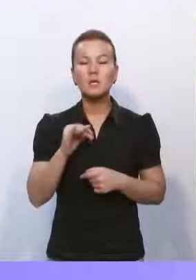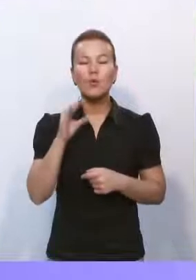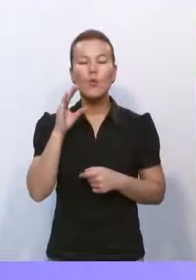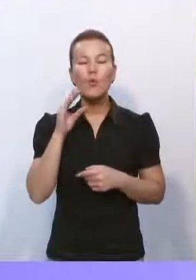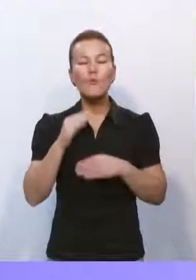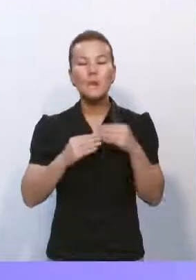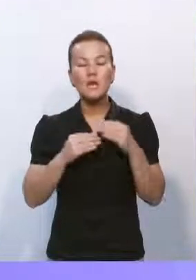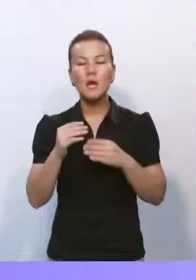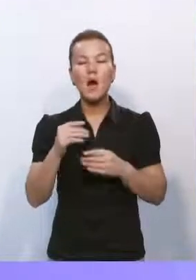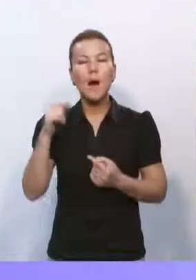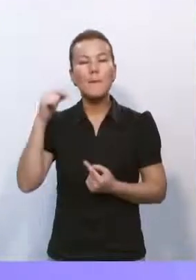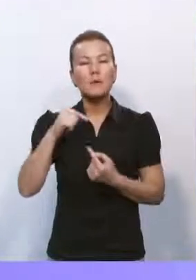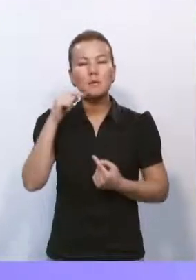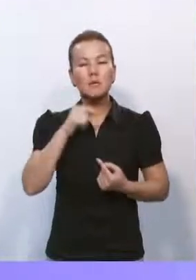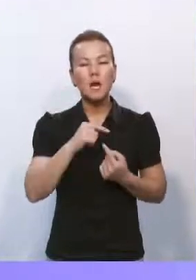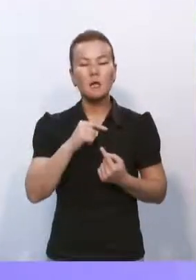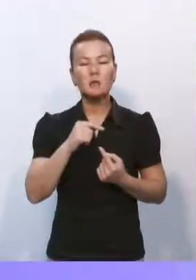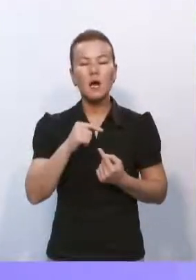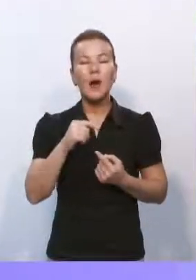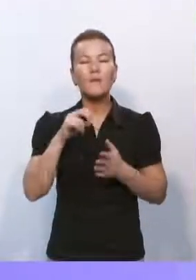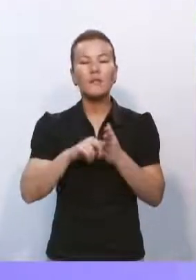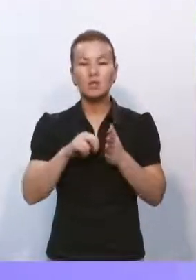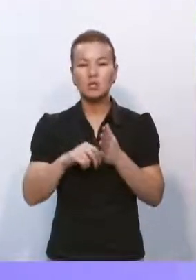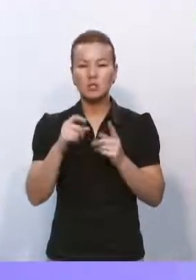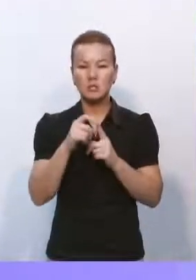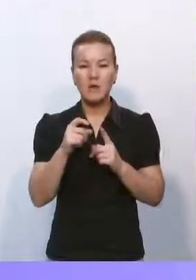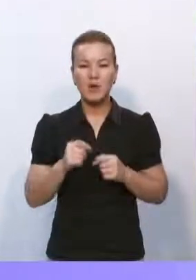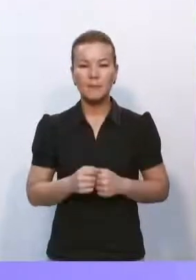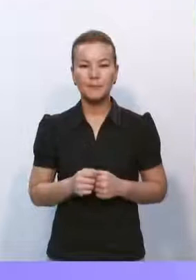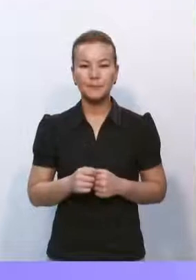умение подбирать проверочные слова.